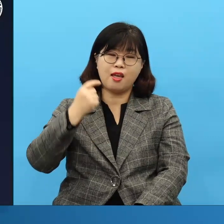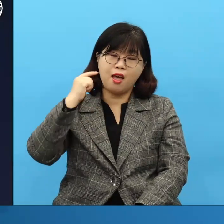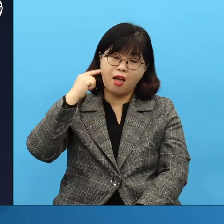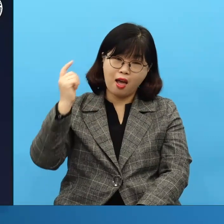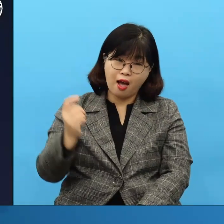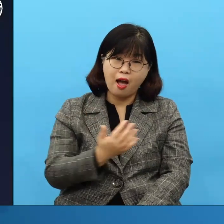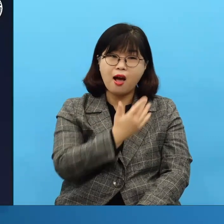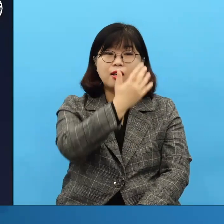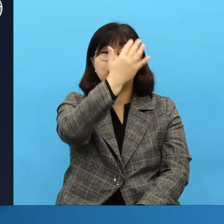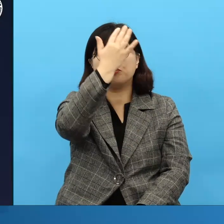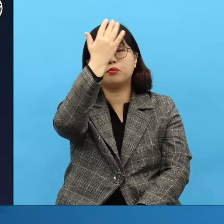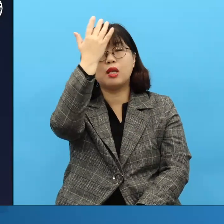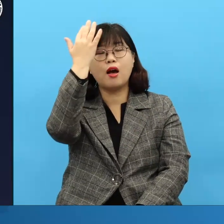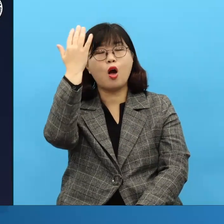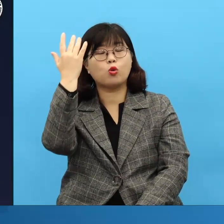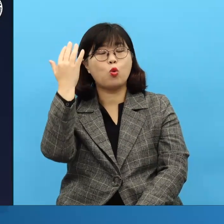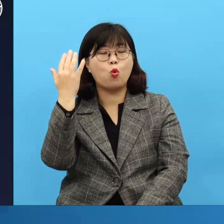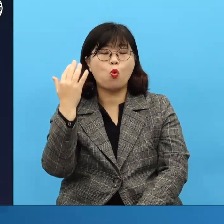보여주니